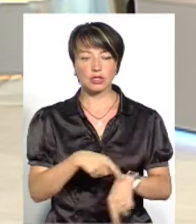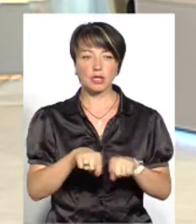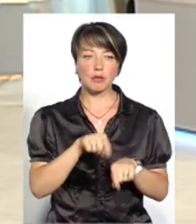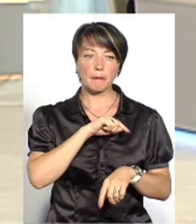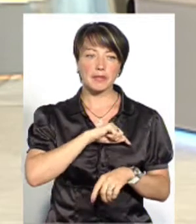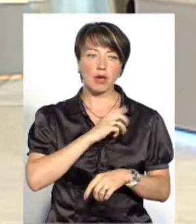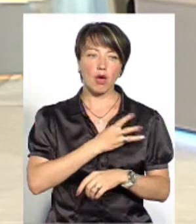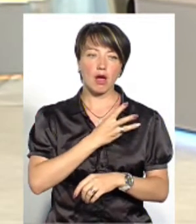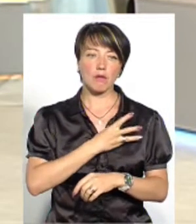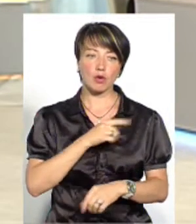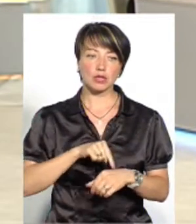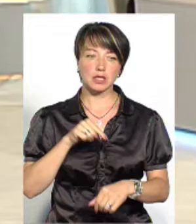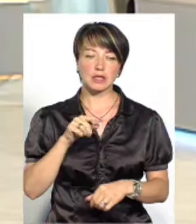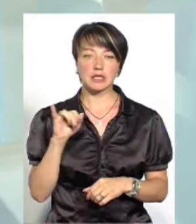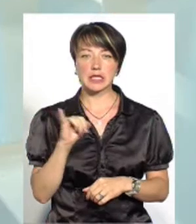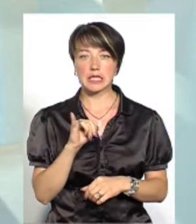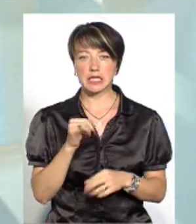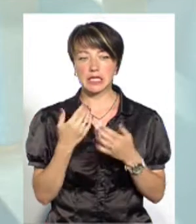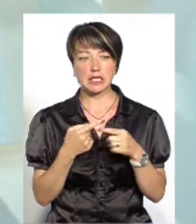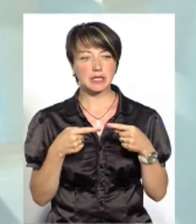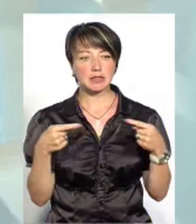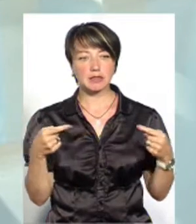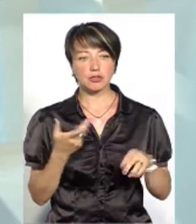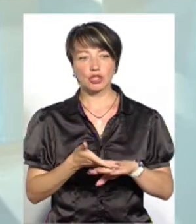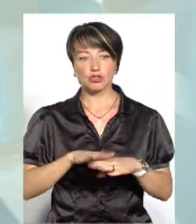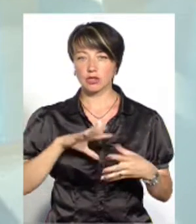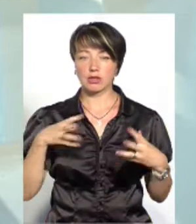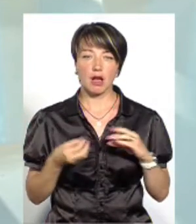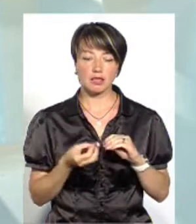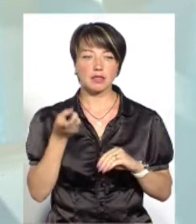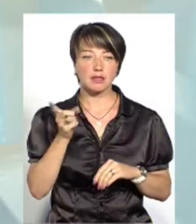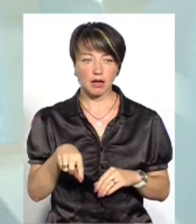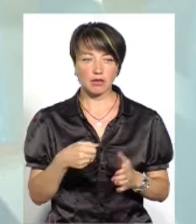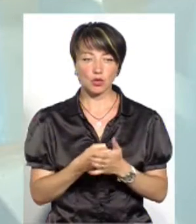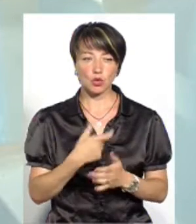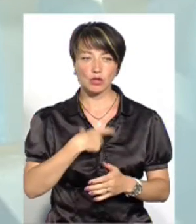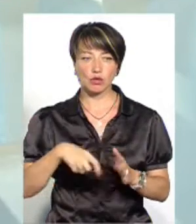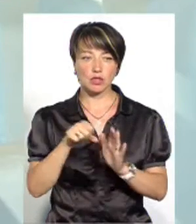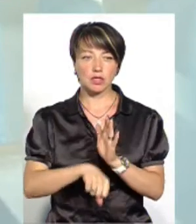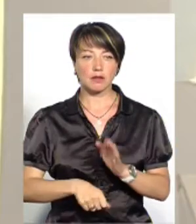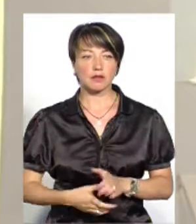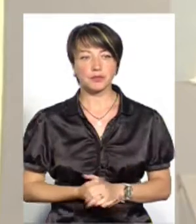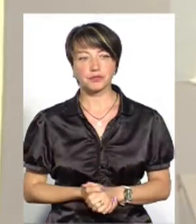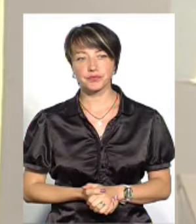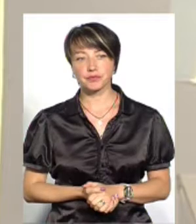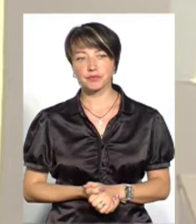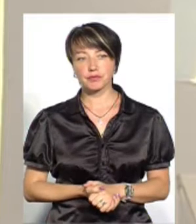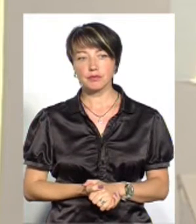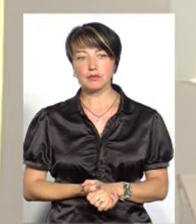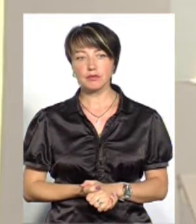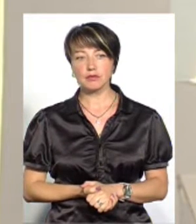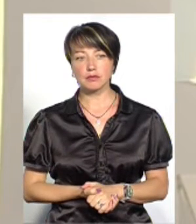і психоемоційних, і до різного роду тяжких наслідків, навіть до суїцидів і так далі. От говорять